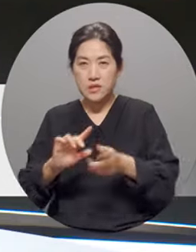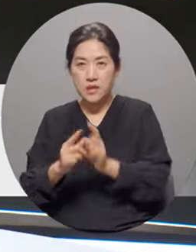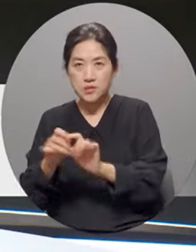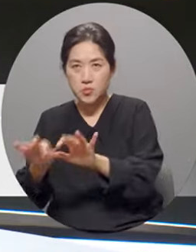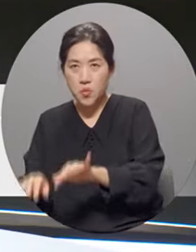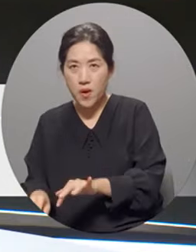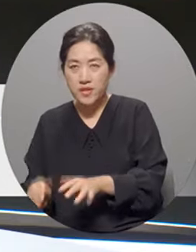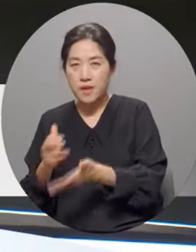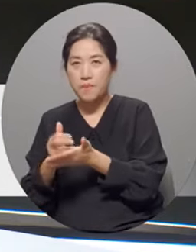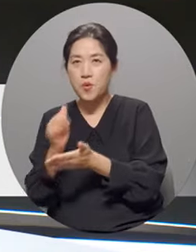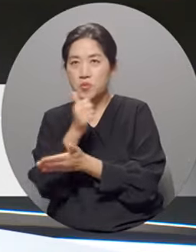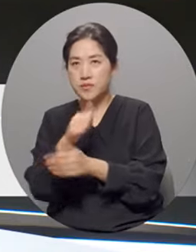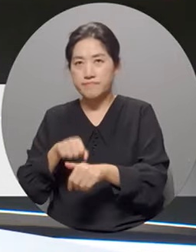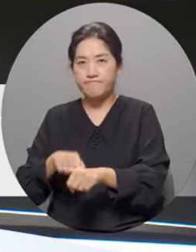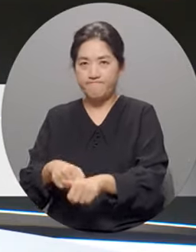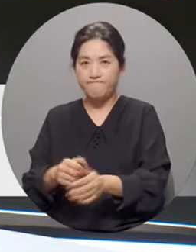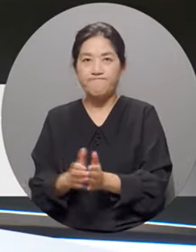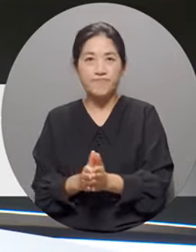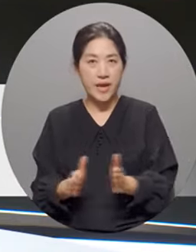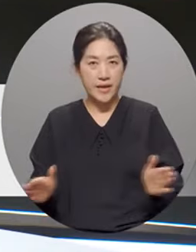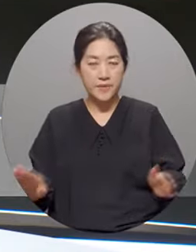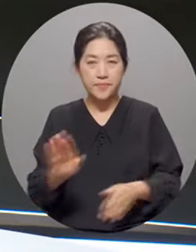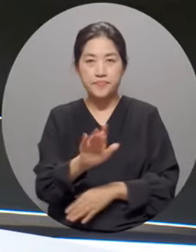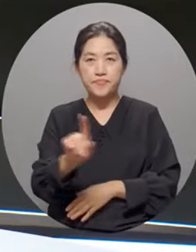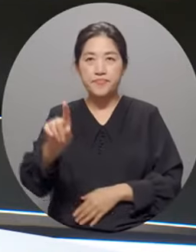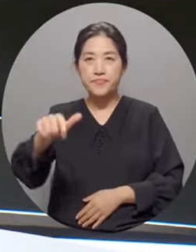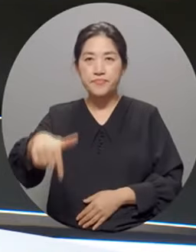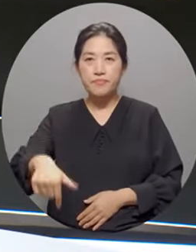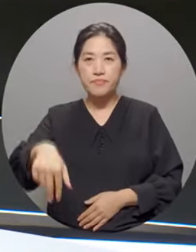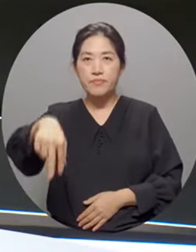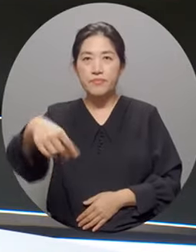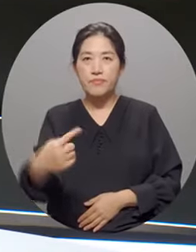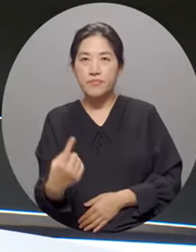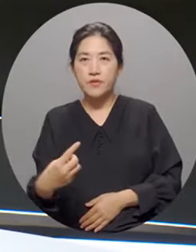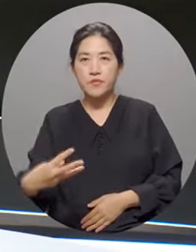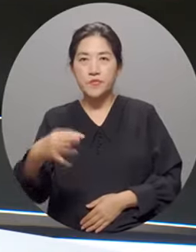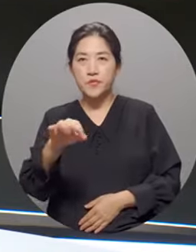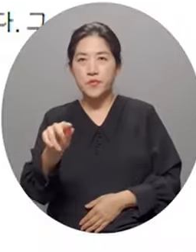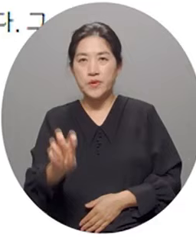대한 징계절차에 착수했습니다 솔립 기자의 단독보도입니다